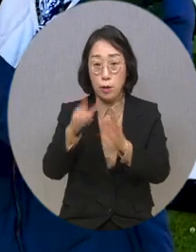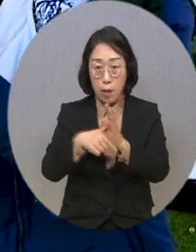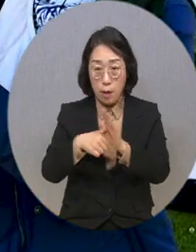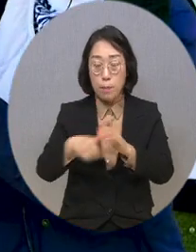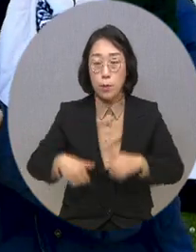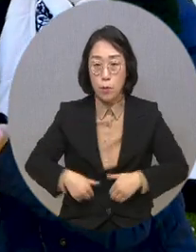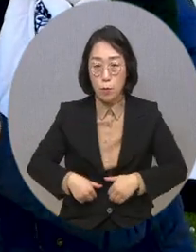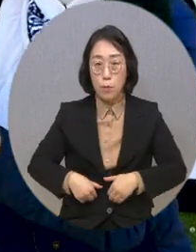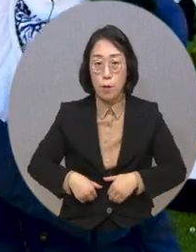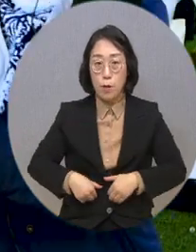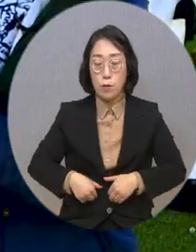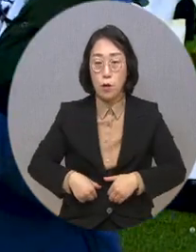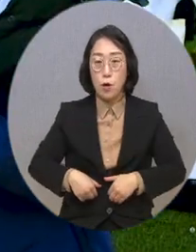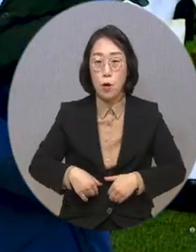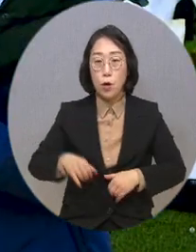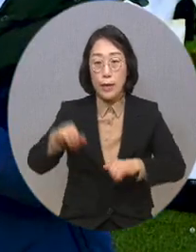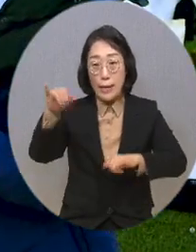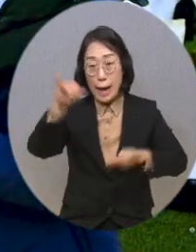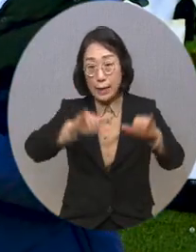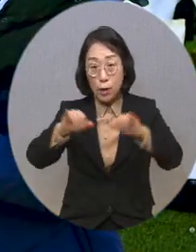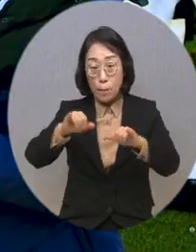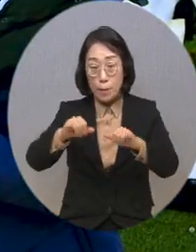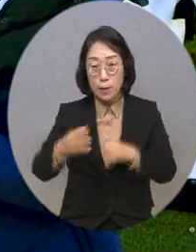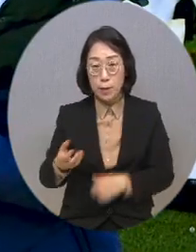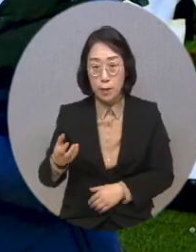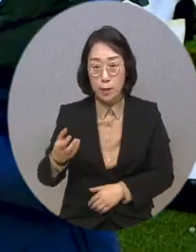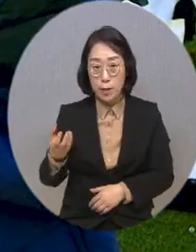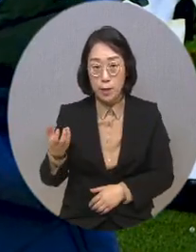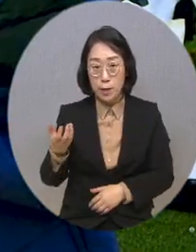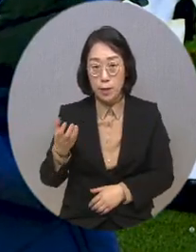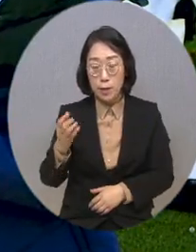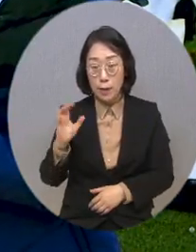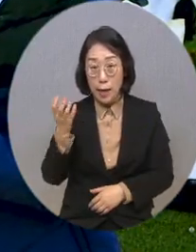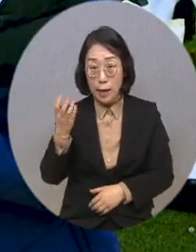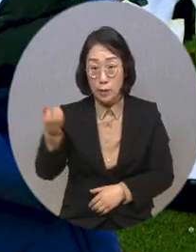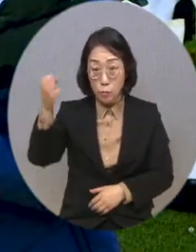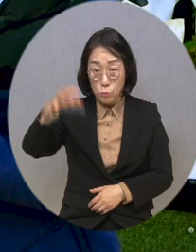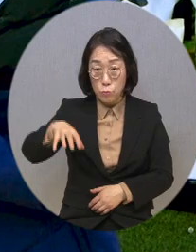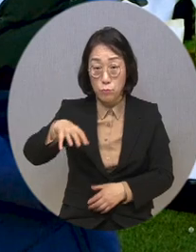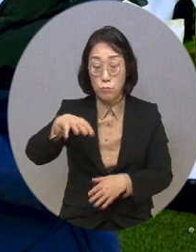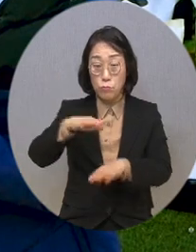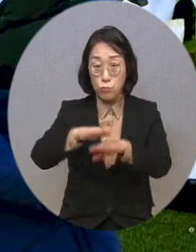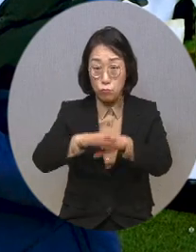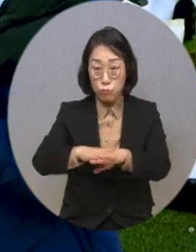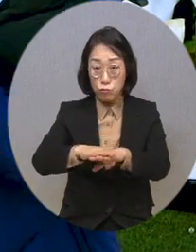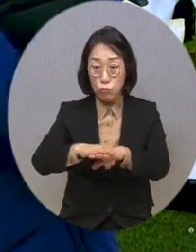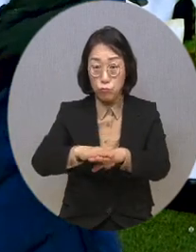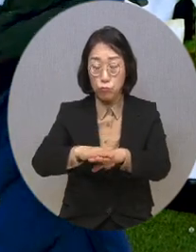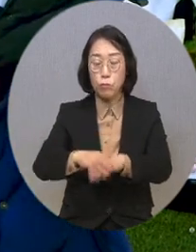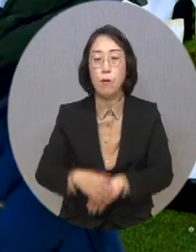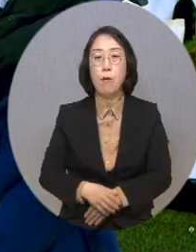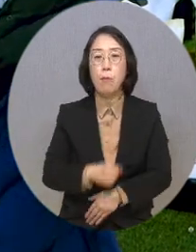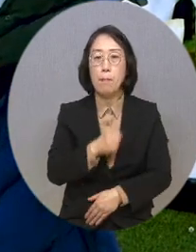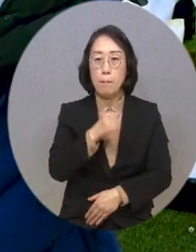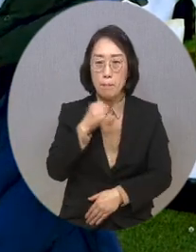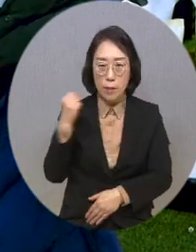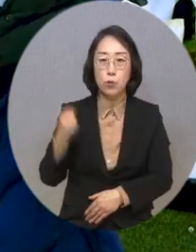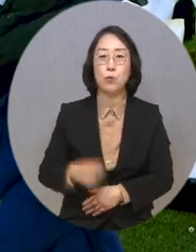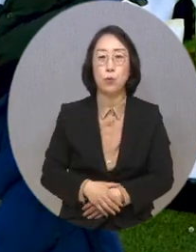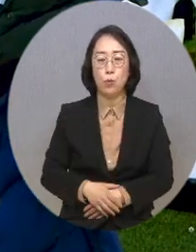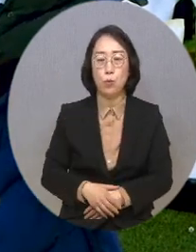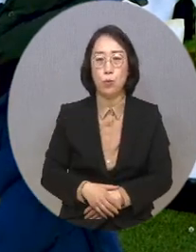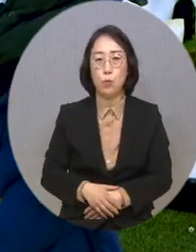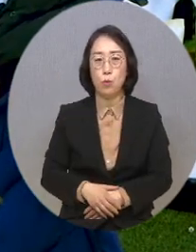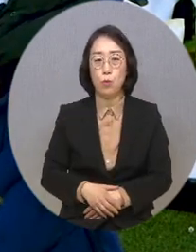고기 재울 때, 양념 만들 때. 아. 이거 키위 하나면 고기 재울 때 끝. 그 다른 양념 필요 없어, 그럼.